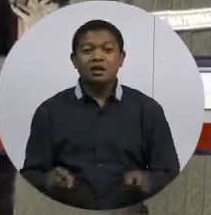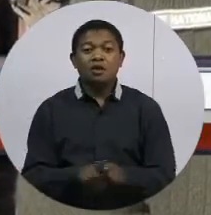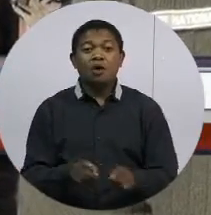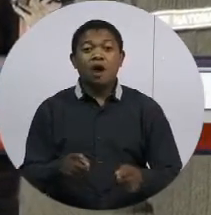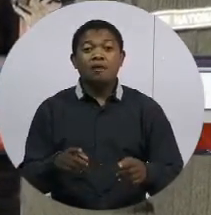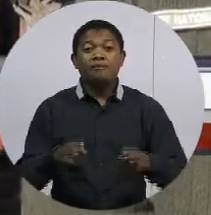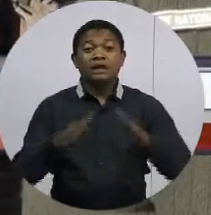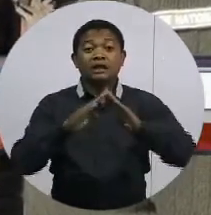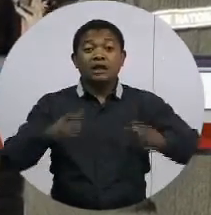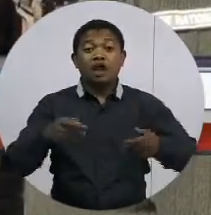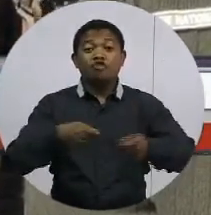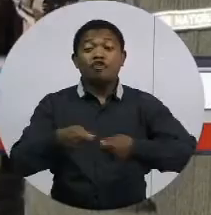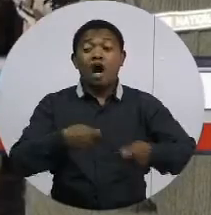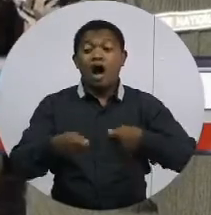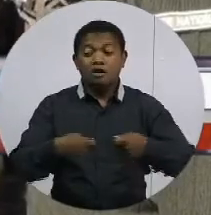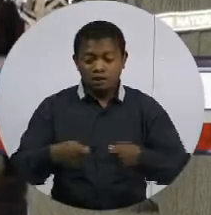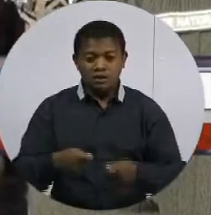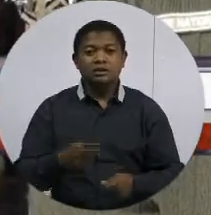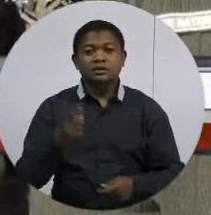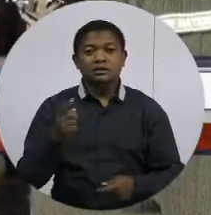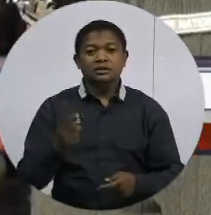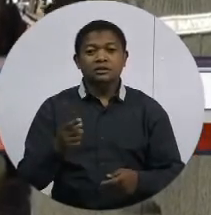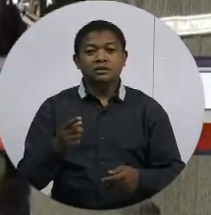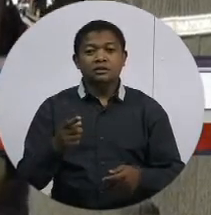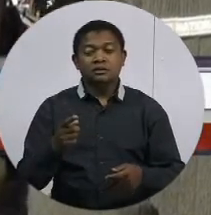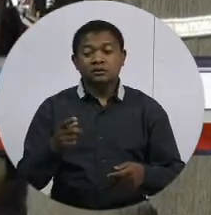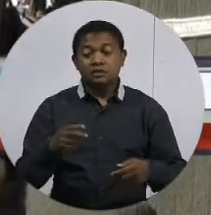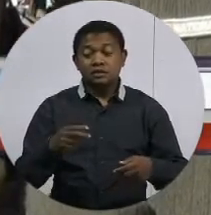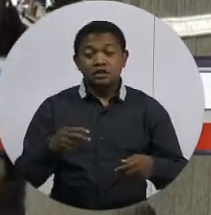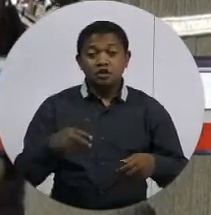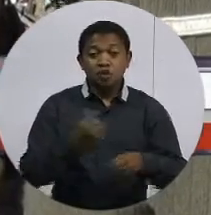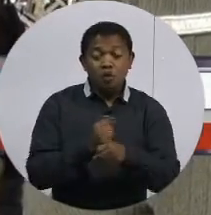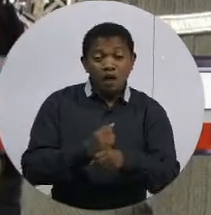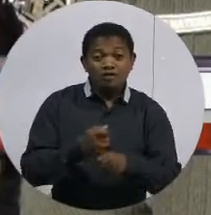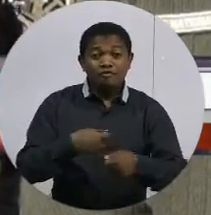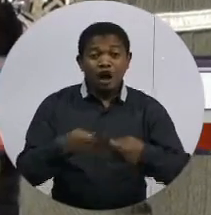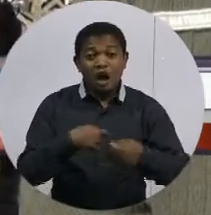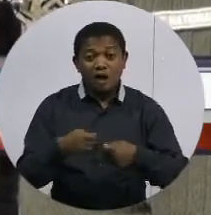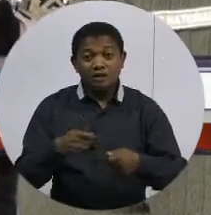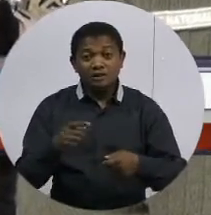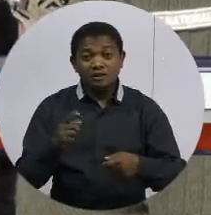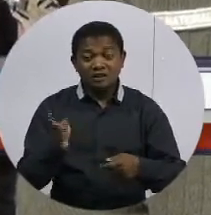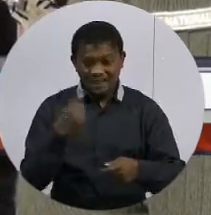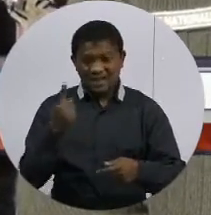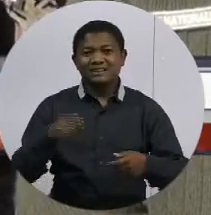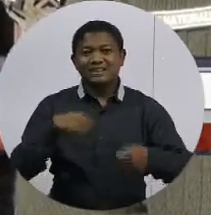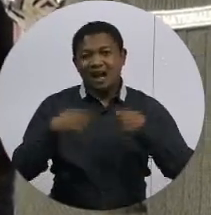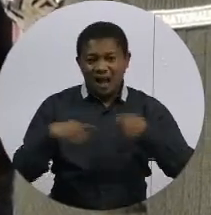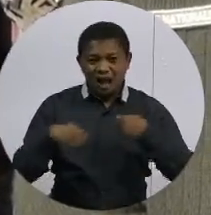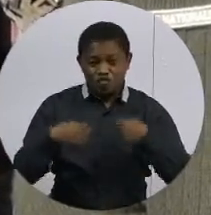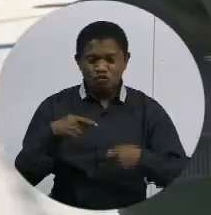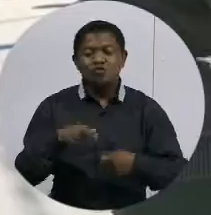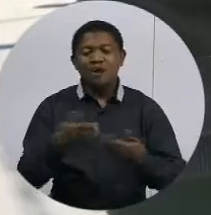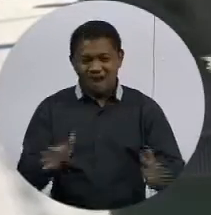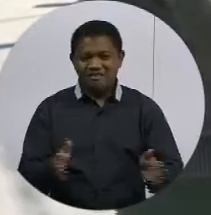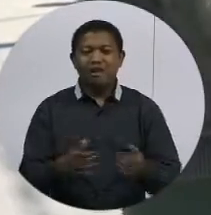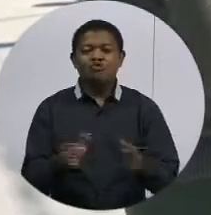ny sakafo ohatra ny kainkery mivarotra piesina moto ireny a dia tsy mahazo misokatra.